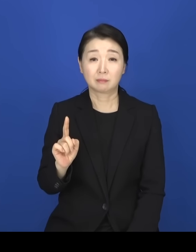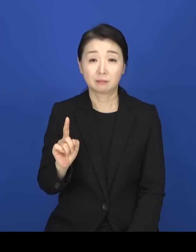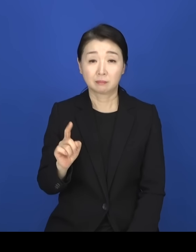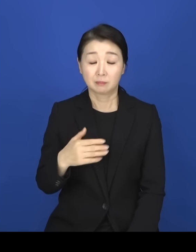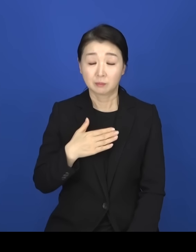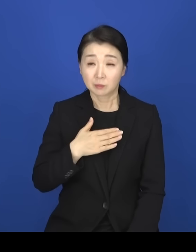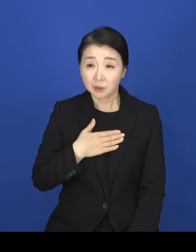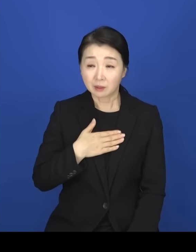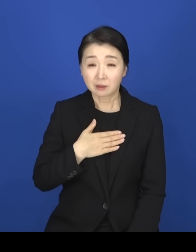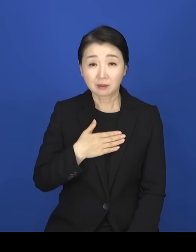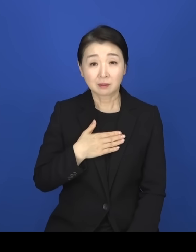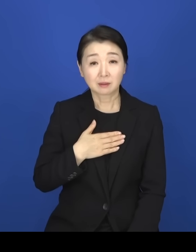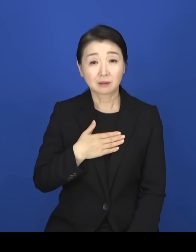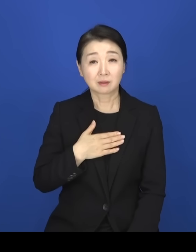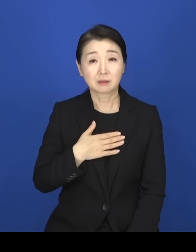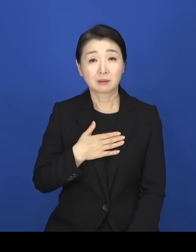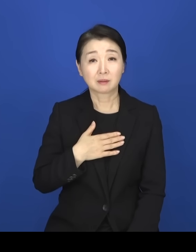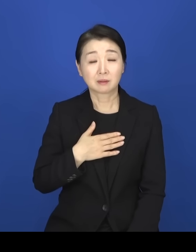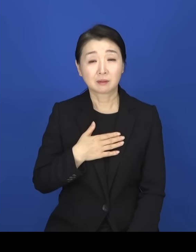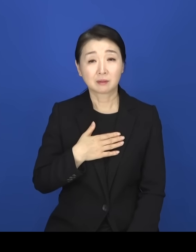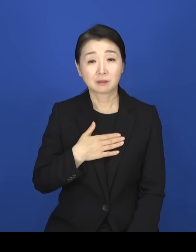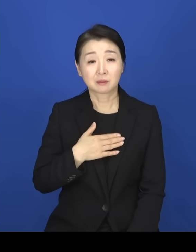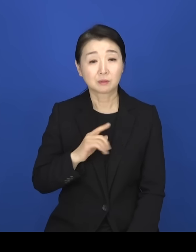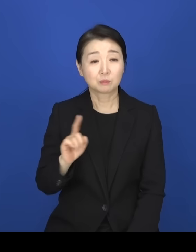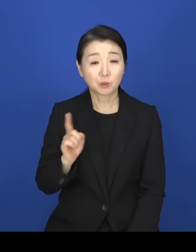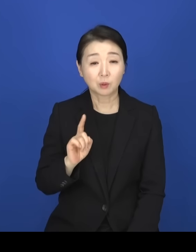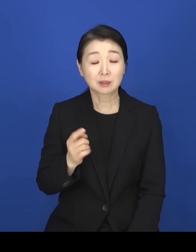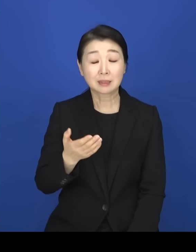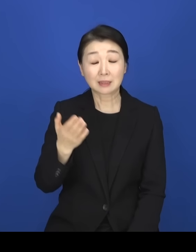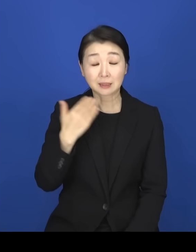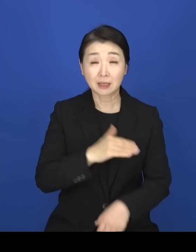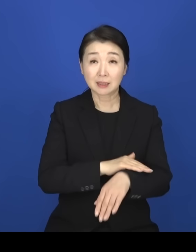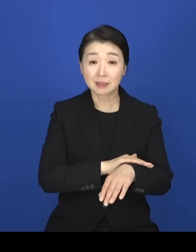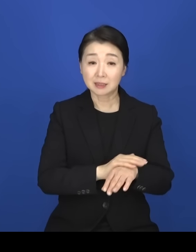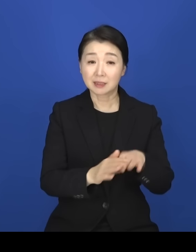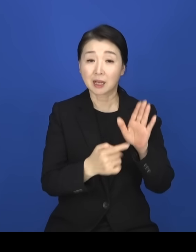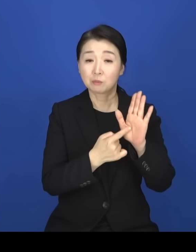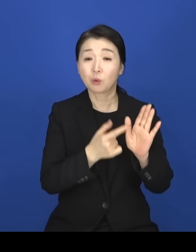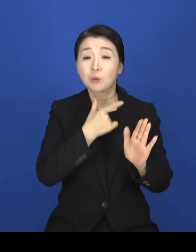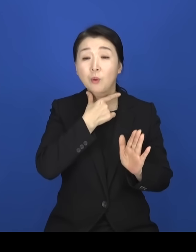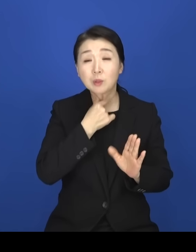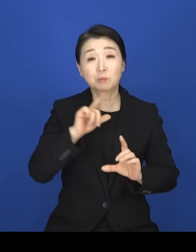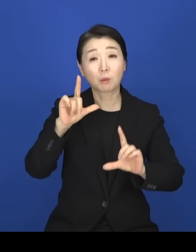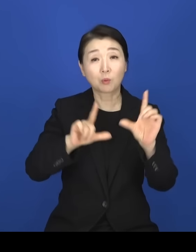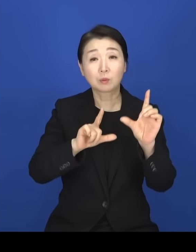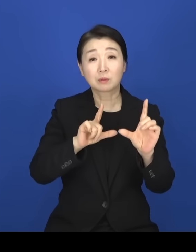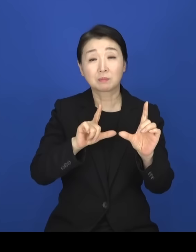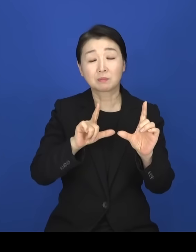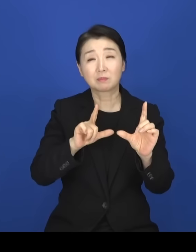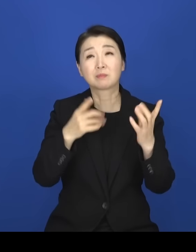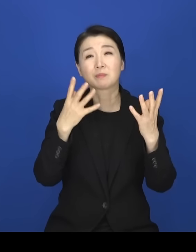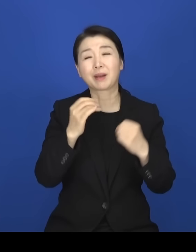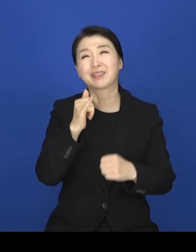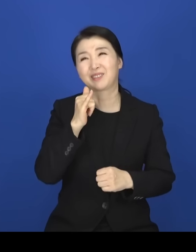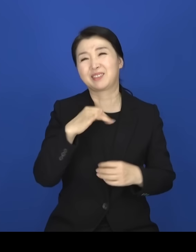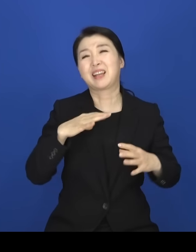굳이 제가 따지면은 그때는 어떤 제가 잘 보이고 싶어서 했던 것들이 또 많지 않았을까.